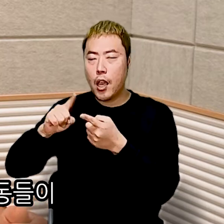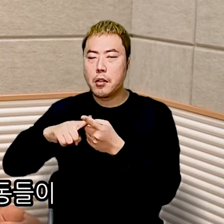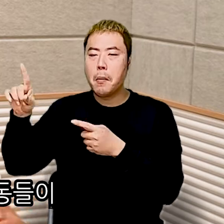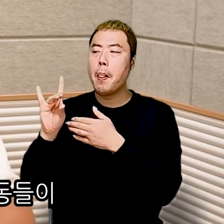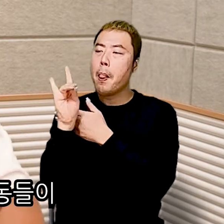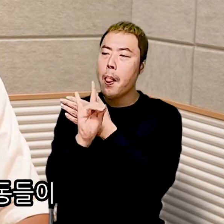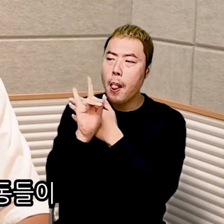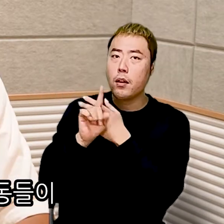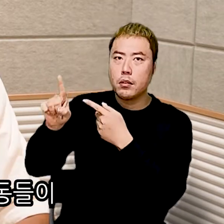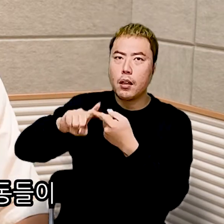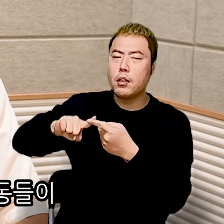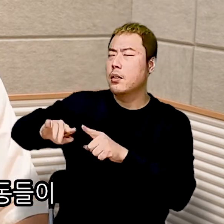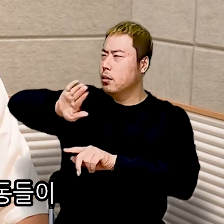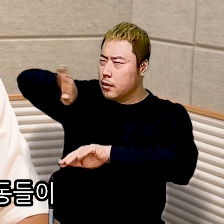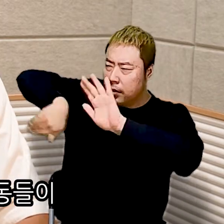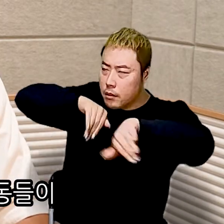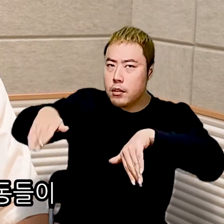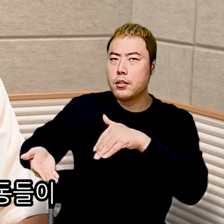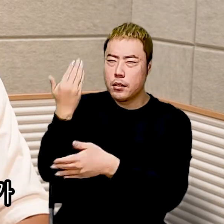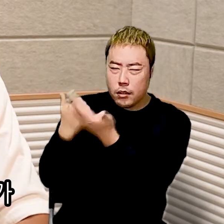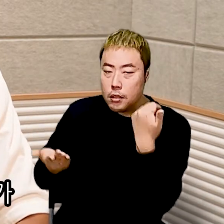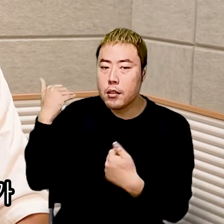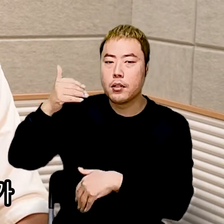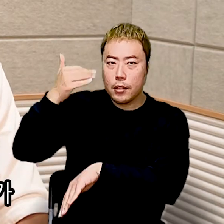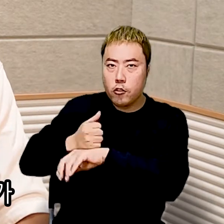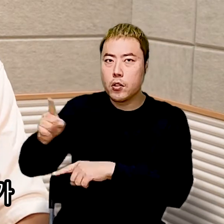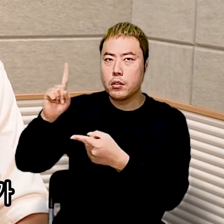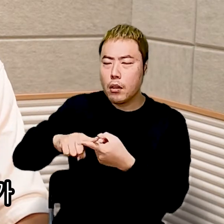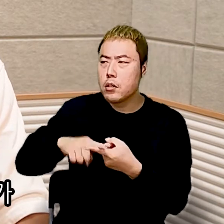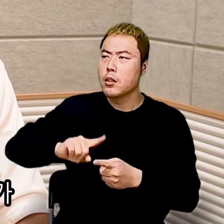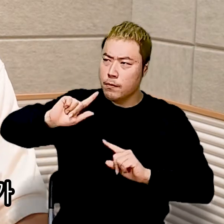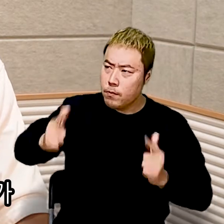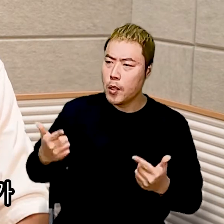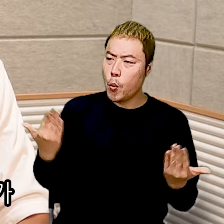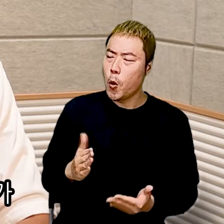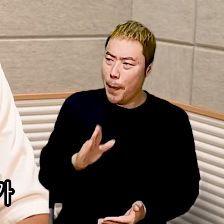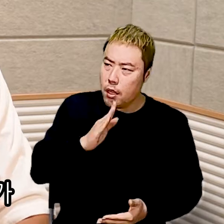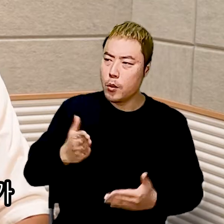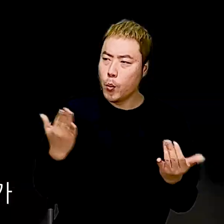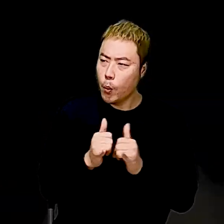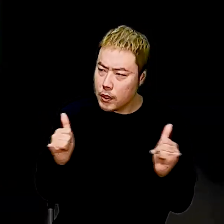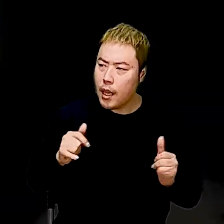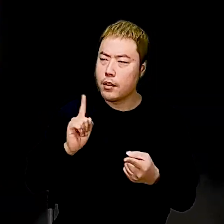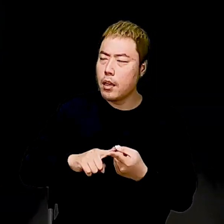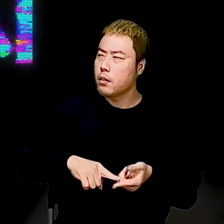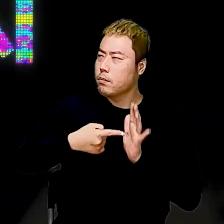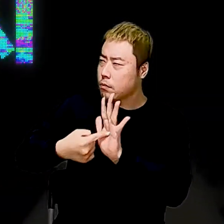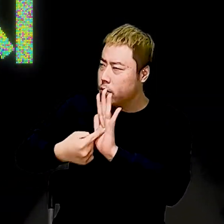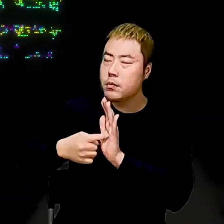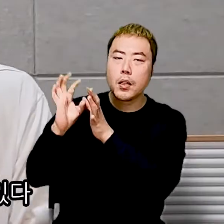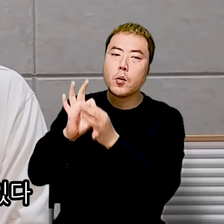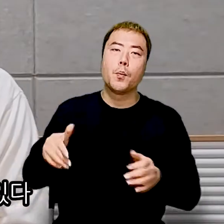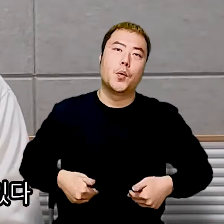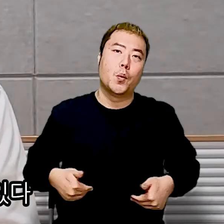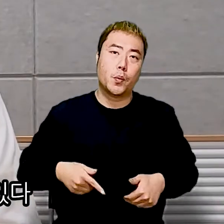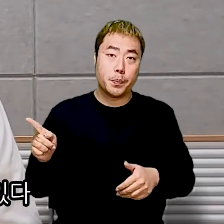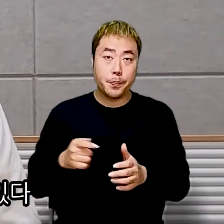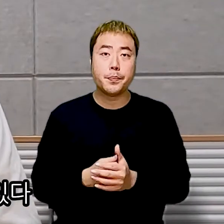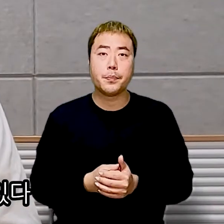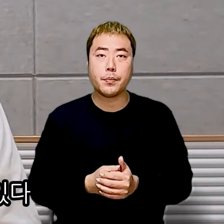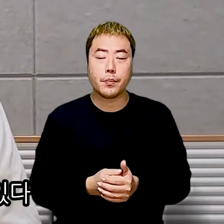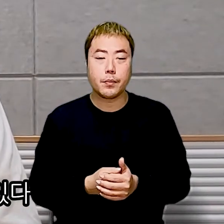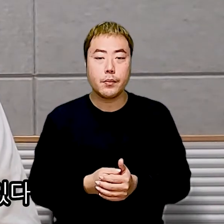균열을 내고 그 드러내는 투쟁과 운동들이 계속 이제 모아져야 되는 것이 아닌가.